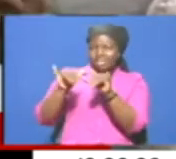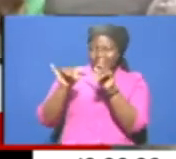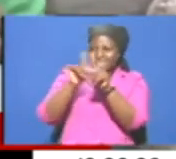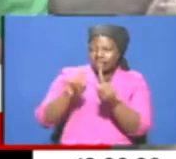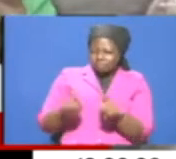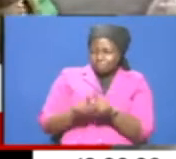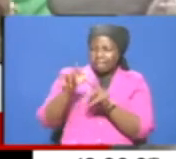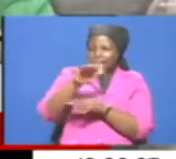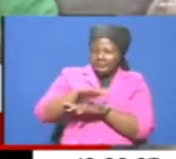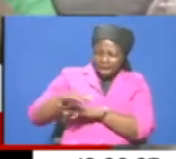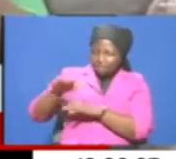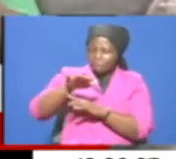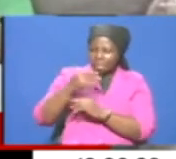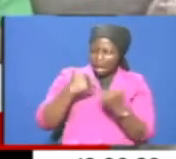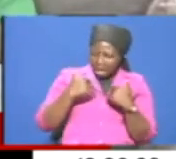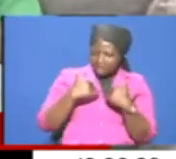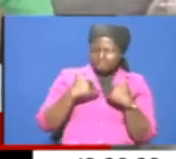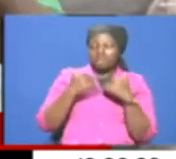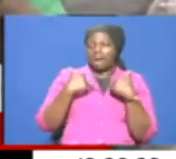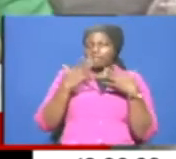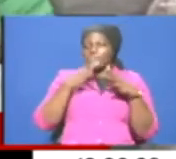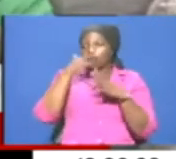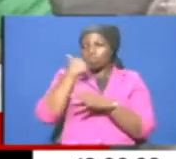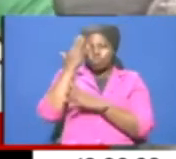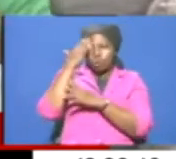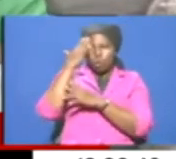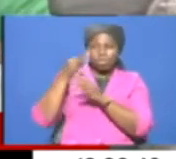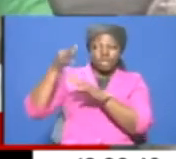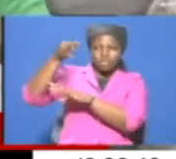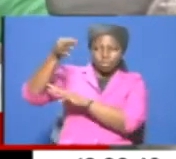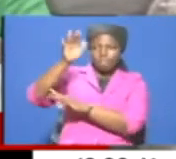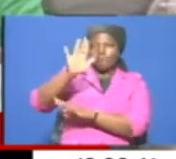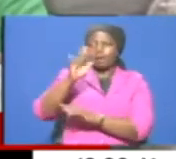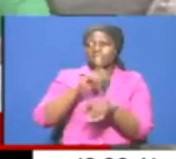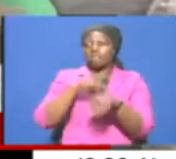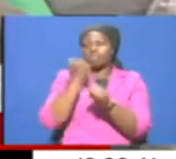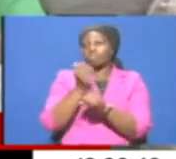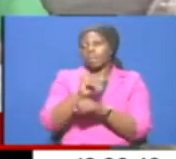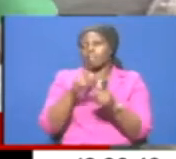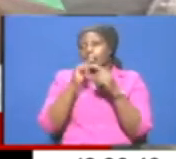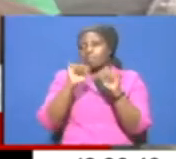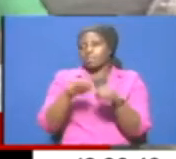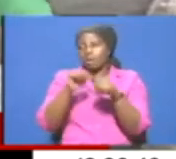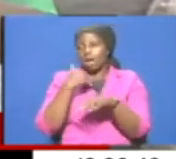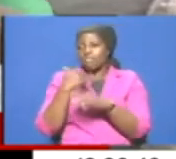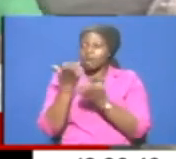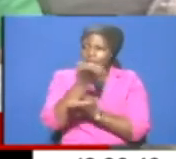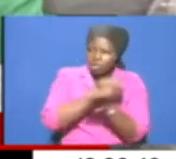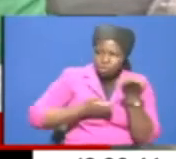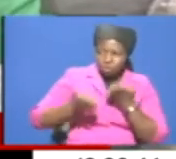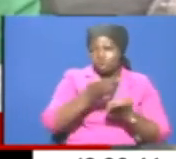mazingira, kama iko na watu wanajua mahali wanaelekea, na tukishafanya hivyo we will be able to have an economic. Mm-hmm.